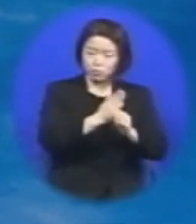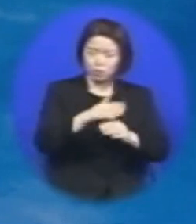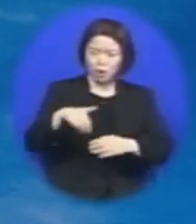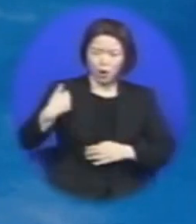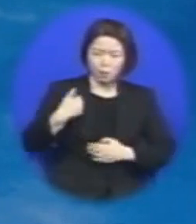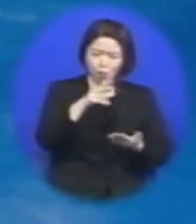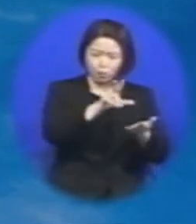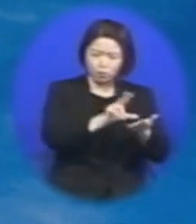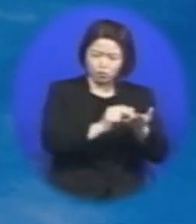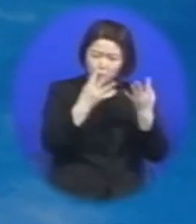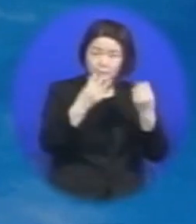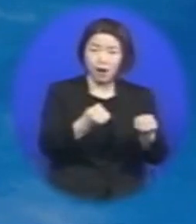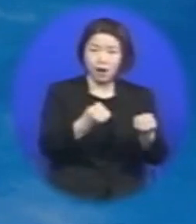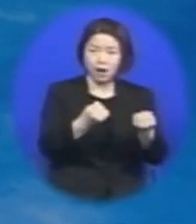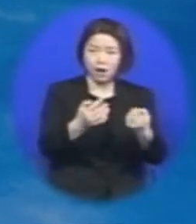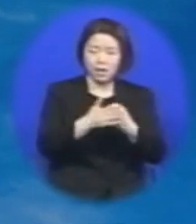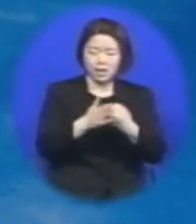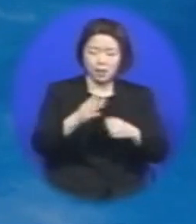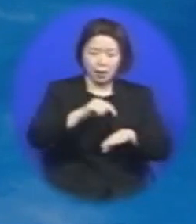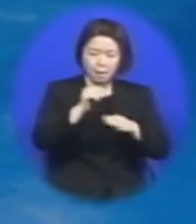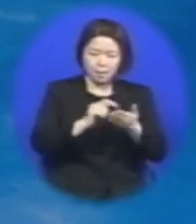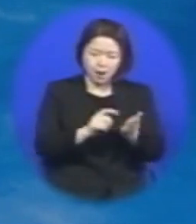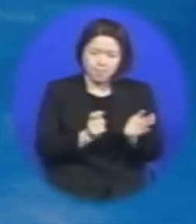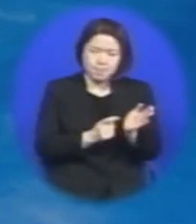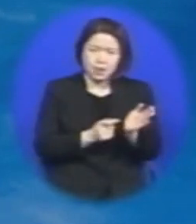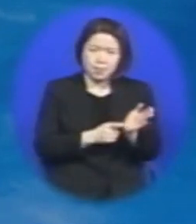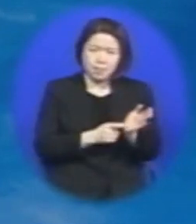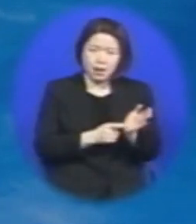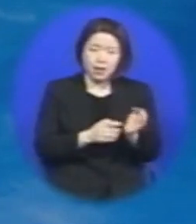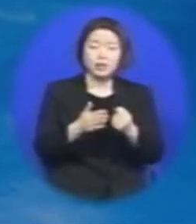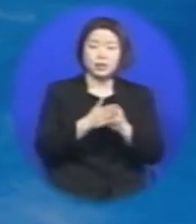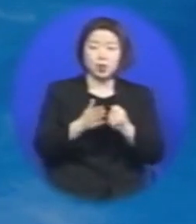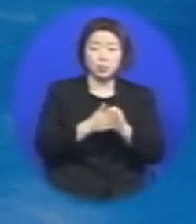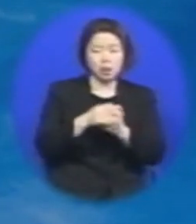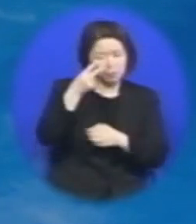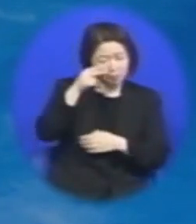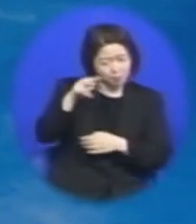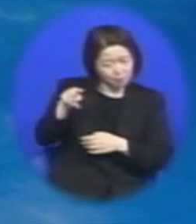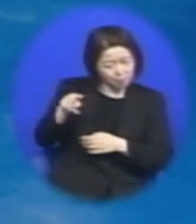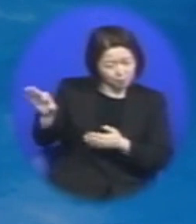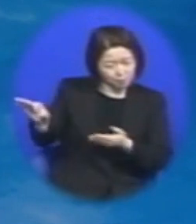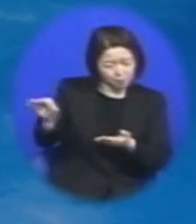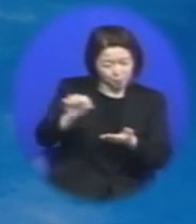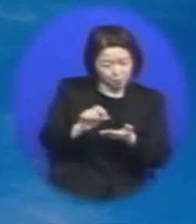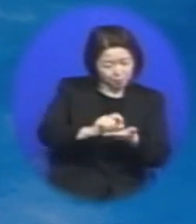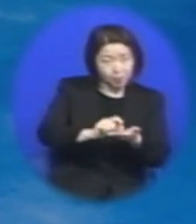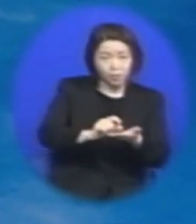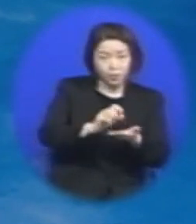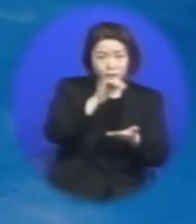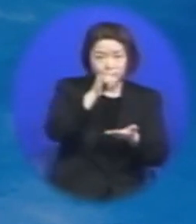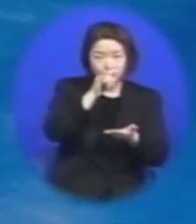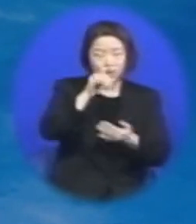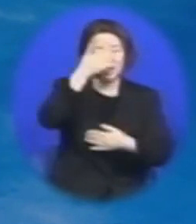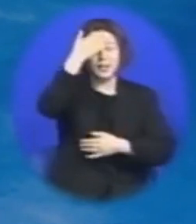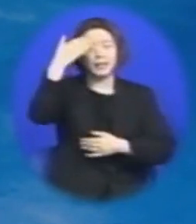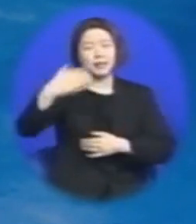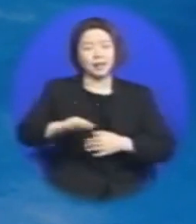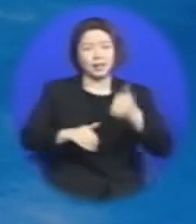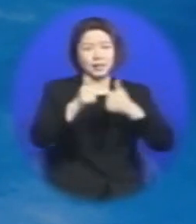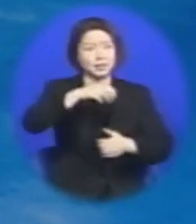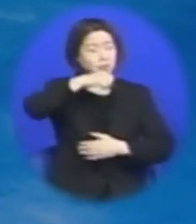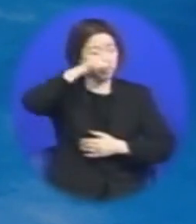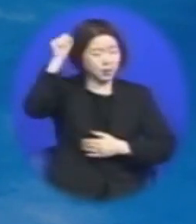문제가 많아서 너무 마음이 다급한 바람에 커닝을 했습니다 다행히 시험에는 합격을